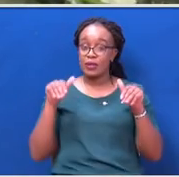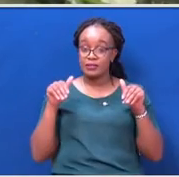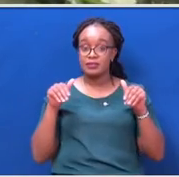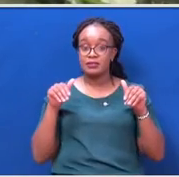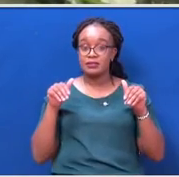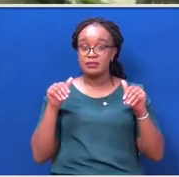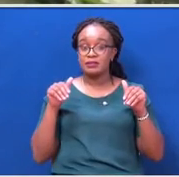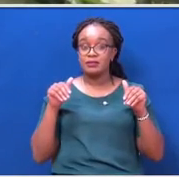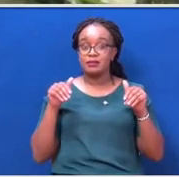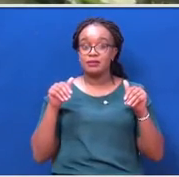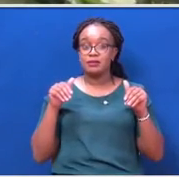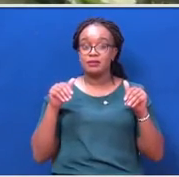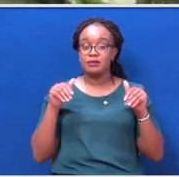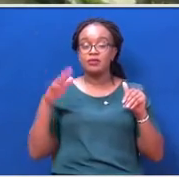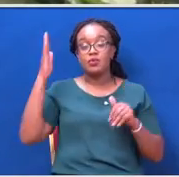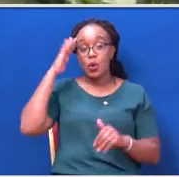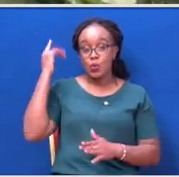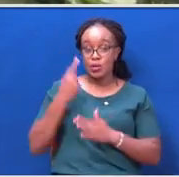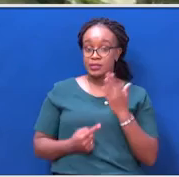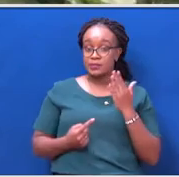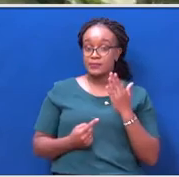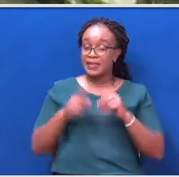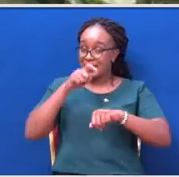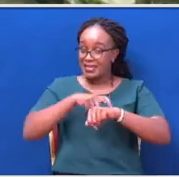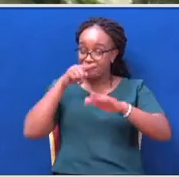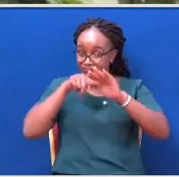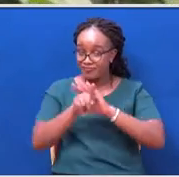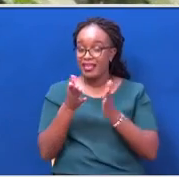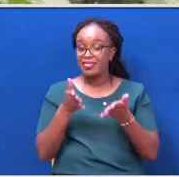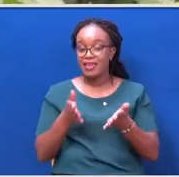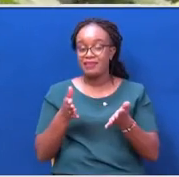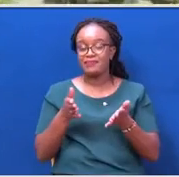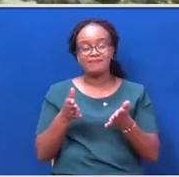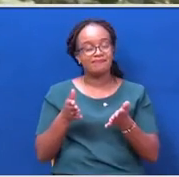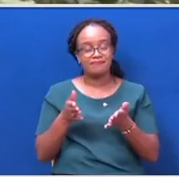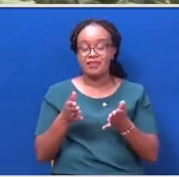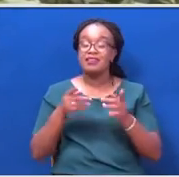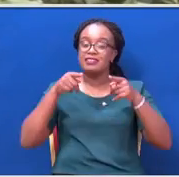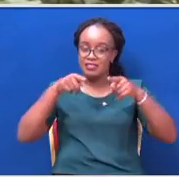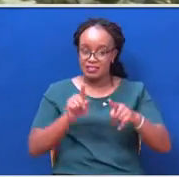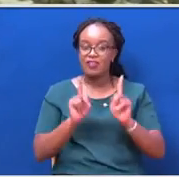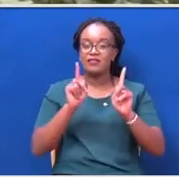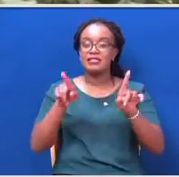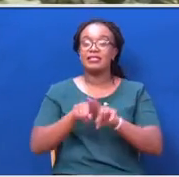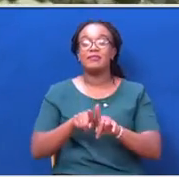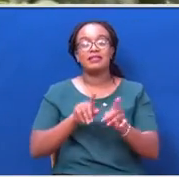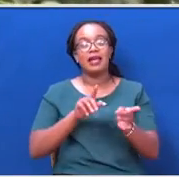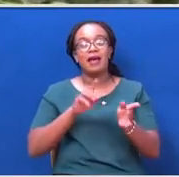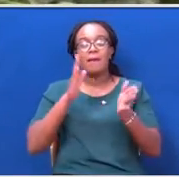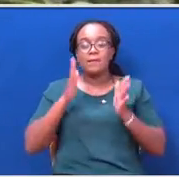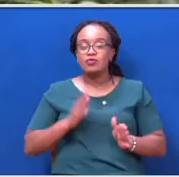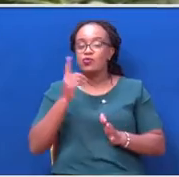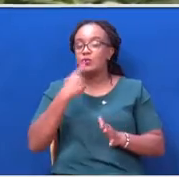na ajue kwamba, akiingia hapo, ni mtu ambaye anajiweka kitanzi.